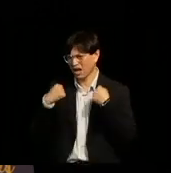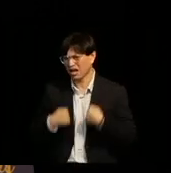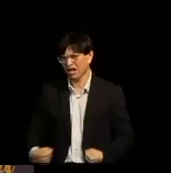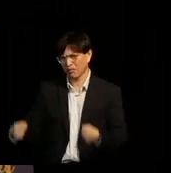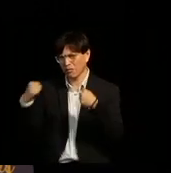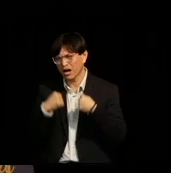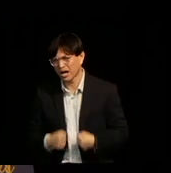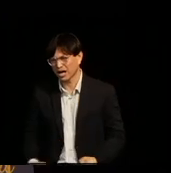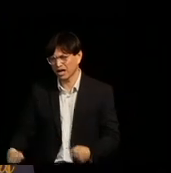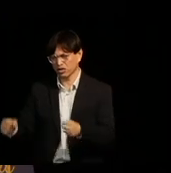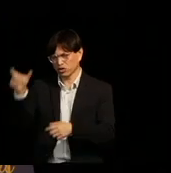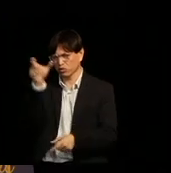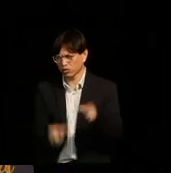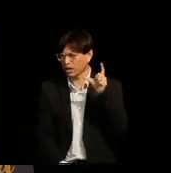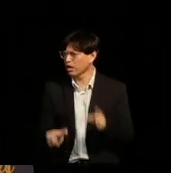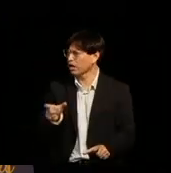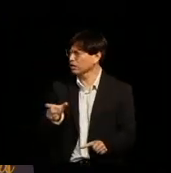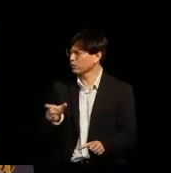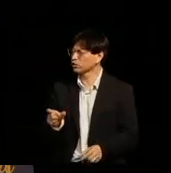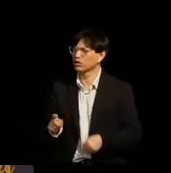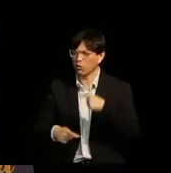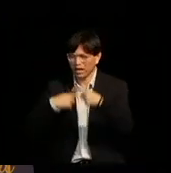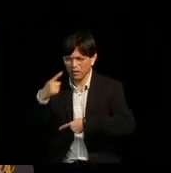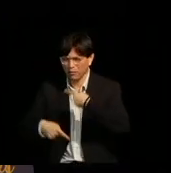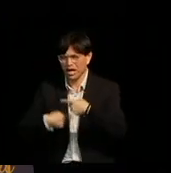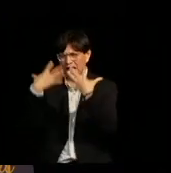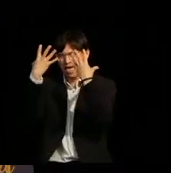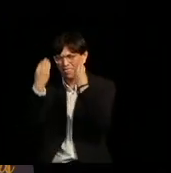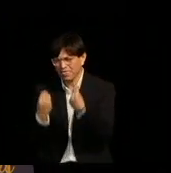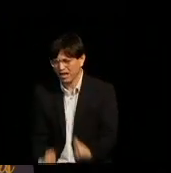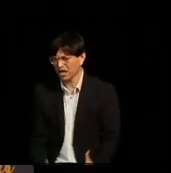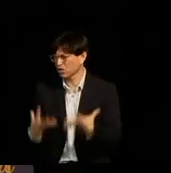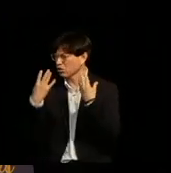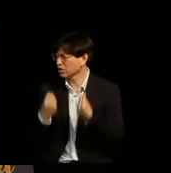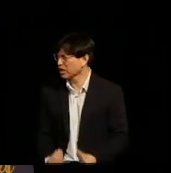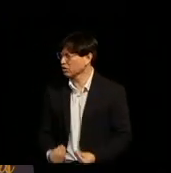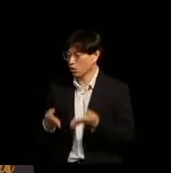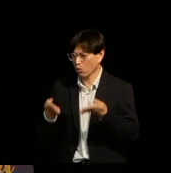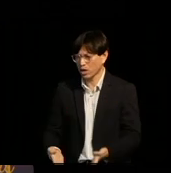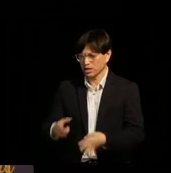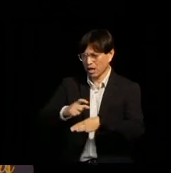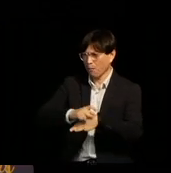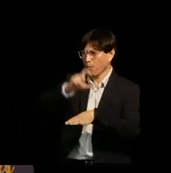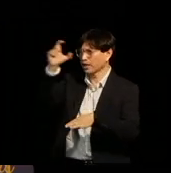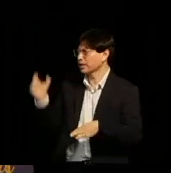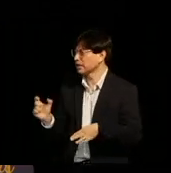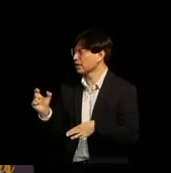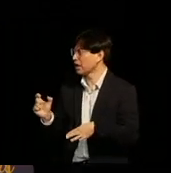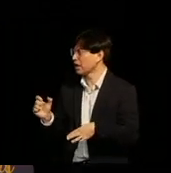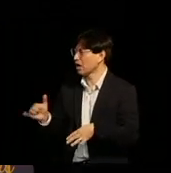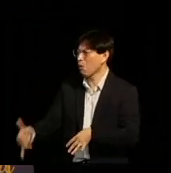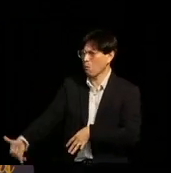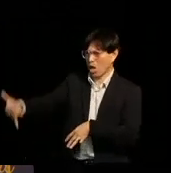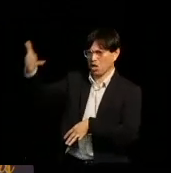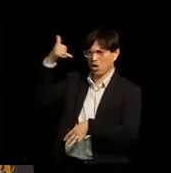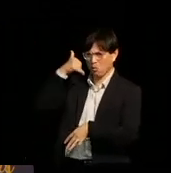influire una persona sola può cambiare tanto nella realtà e questa mattina mi ha mi ha chiamato una